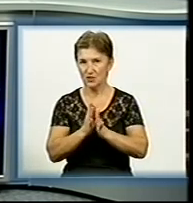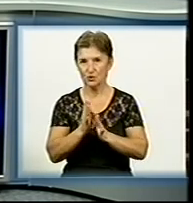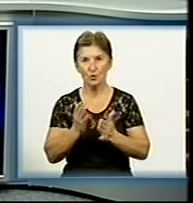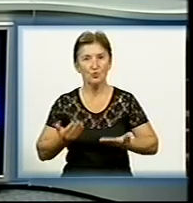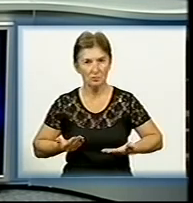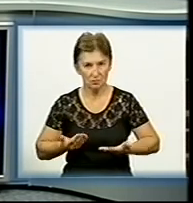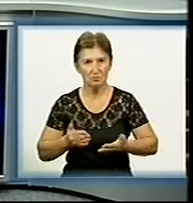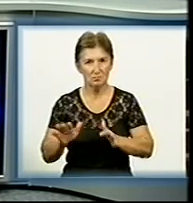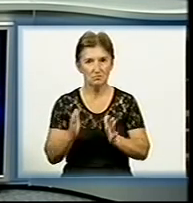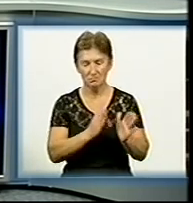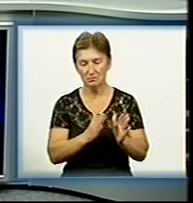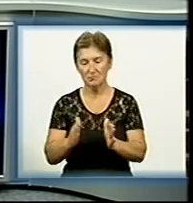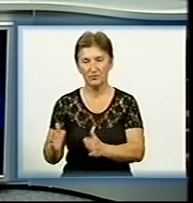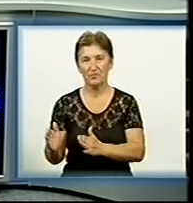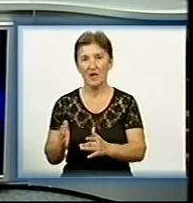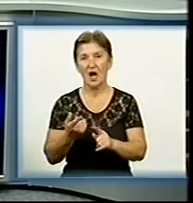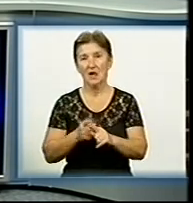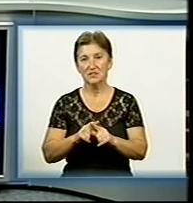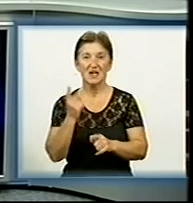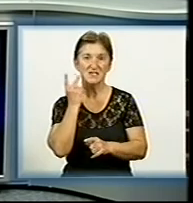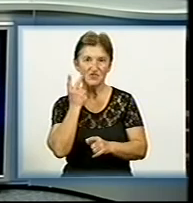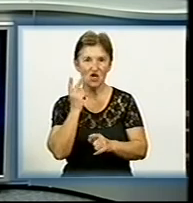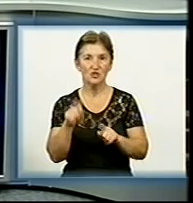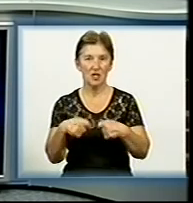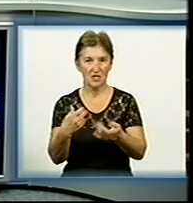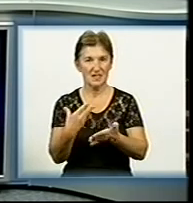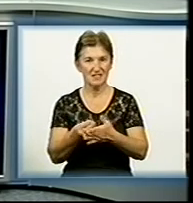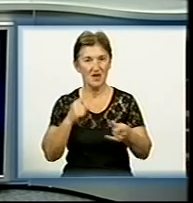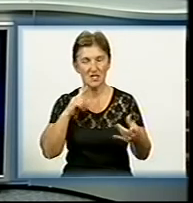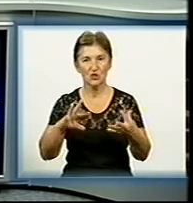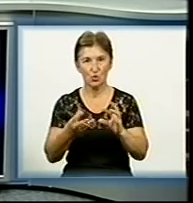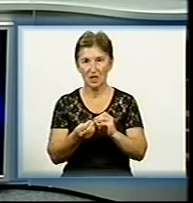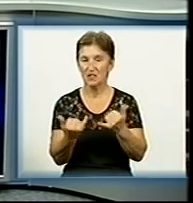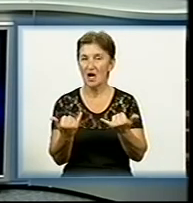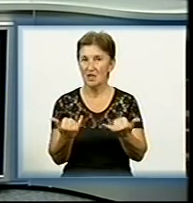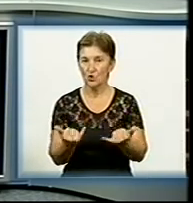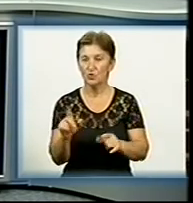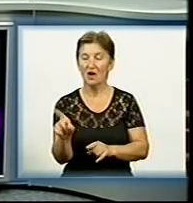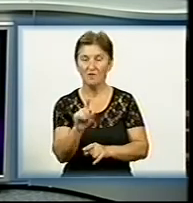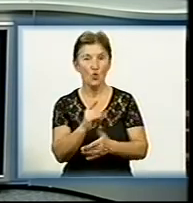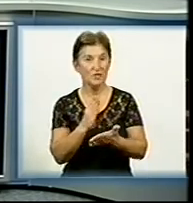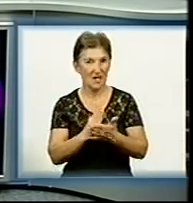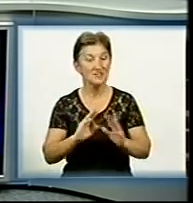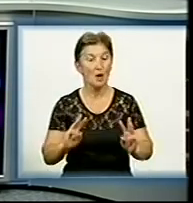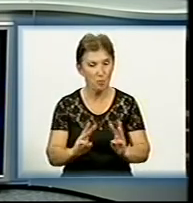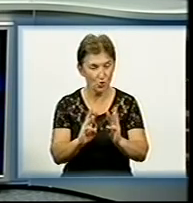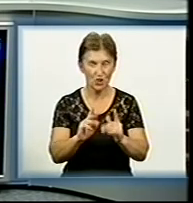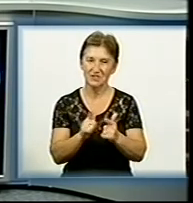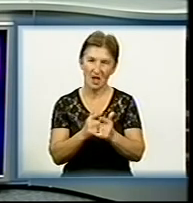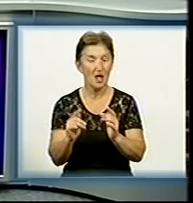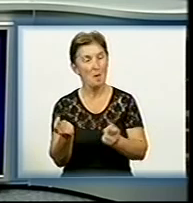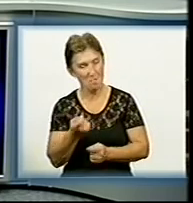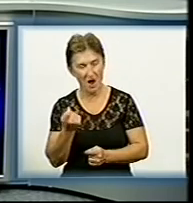насадженнях із вогнем безпосередньо. Ну і, звичайно, це дає свій результат сьогодні. Ну, вони є пожежі, але їх мало.